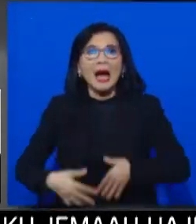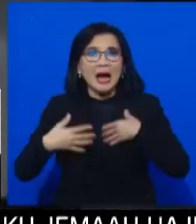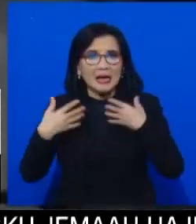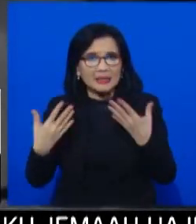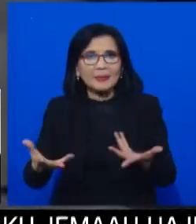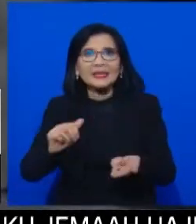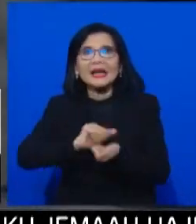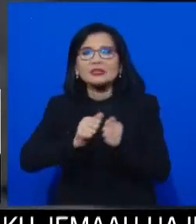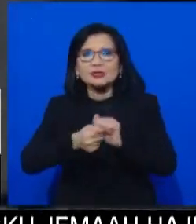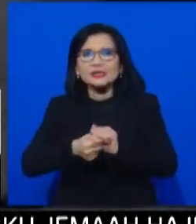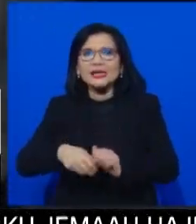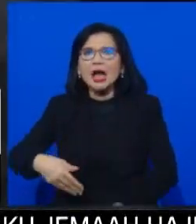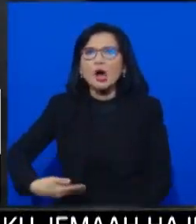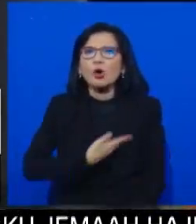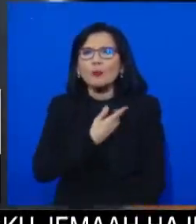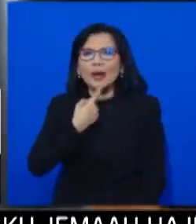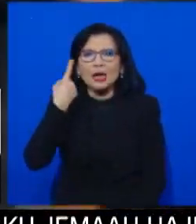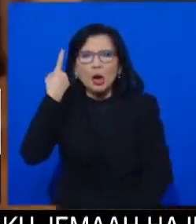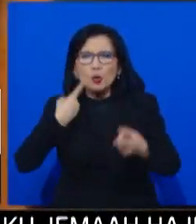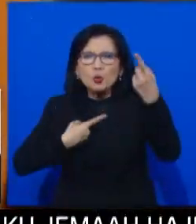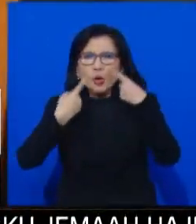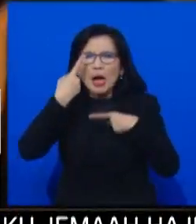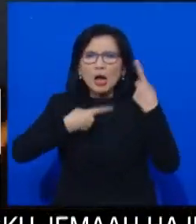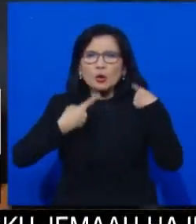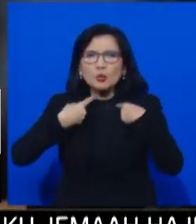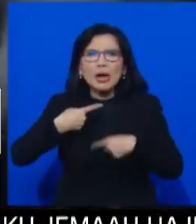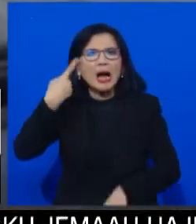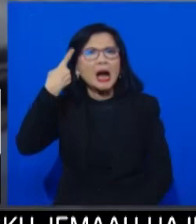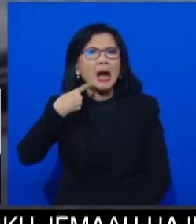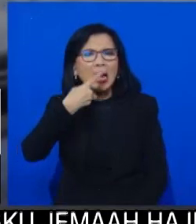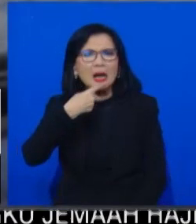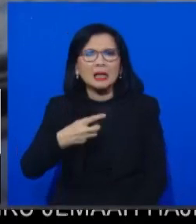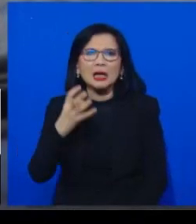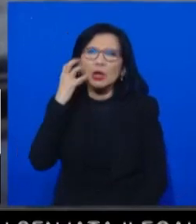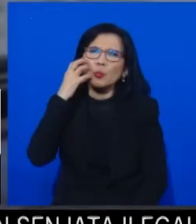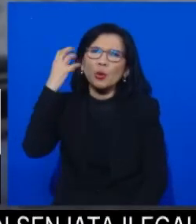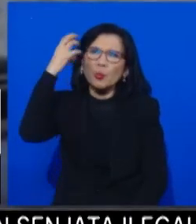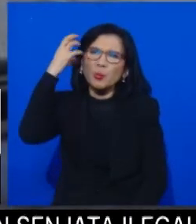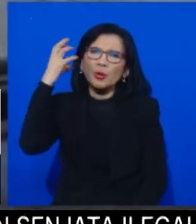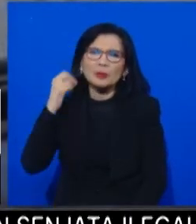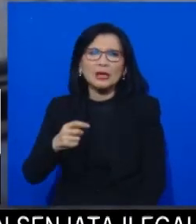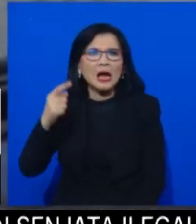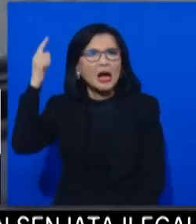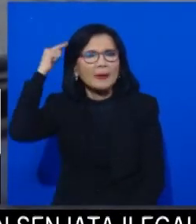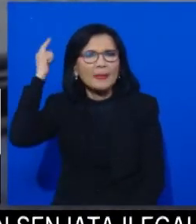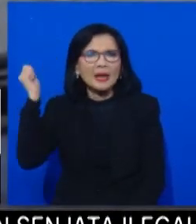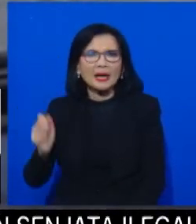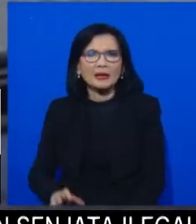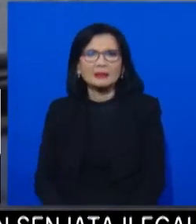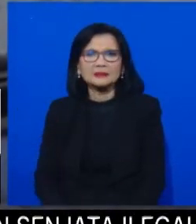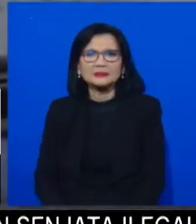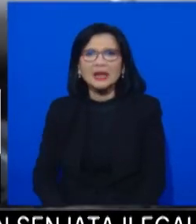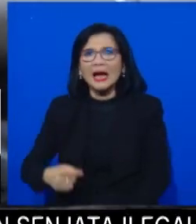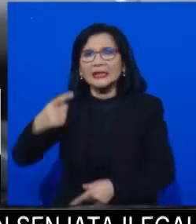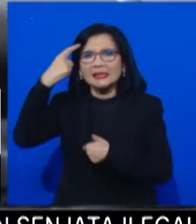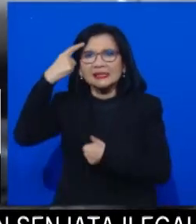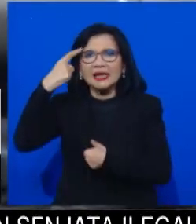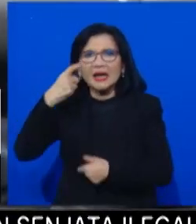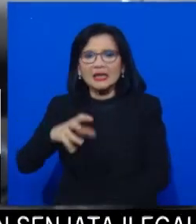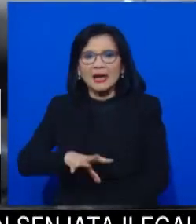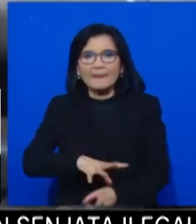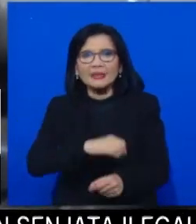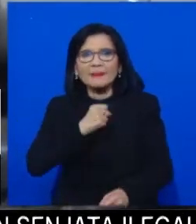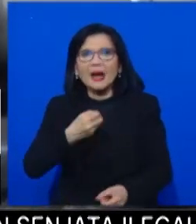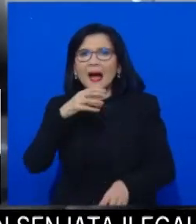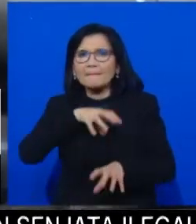peristiwa itu korban menderita luka lebam pada bagian wajah dan kepala. Dan dari tangan tersangka polisi menyita sejumlah barang